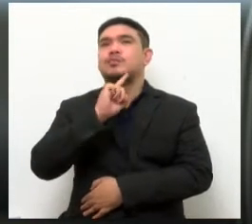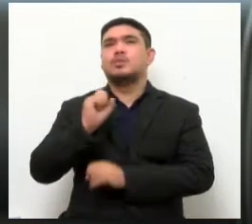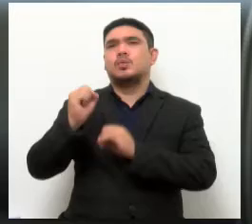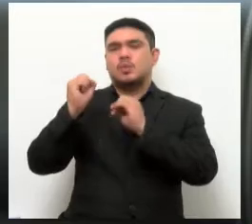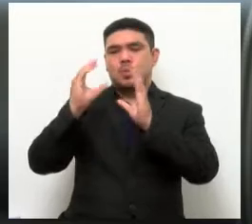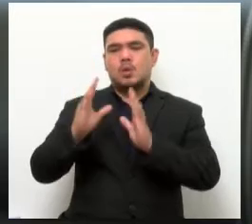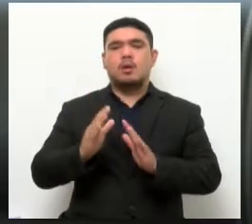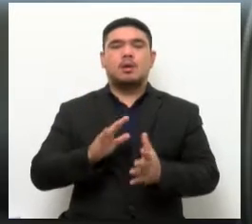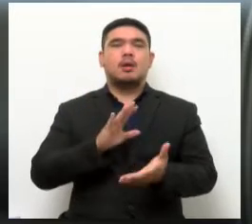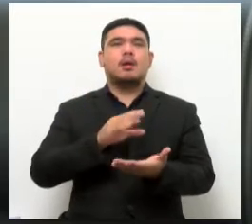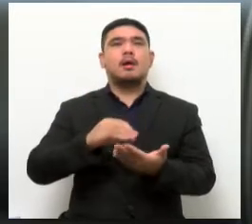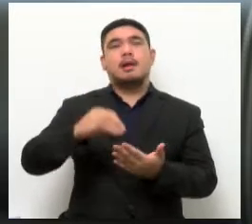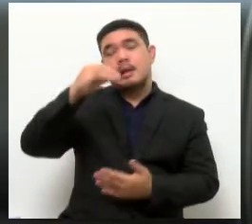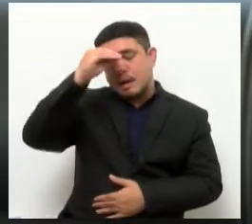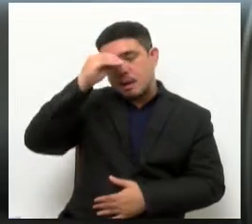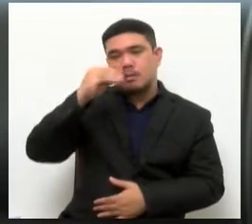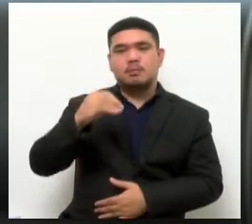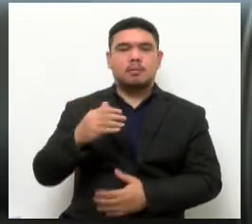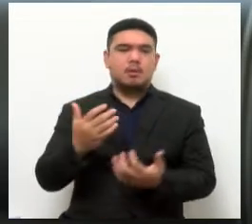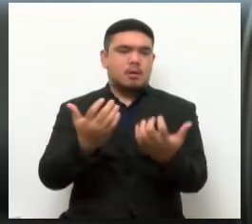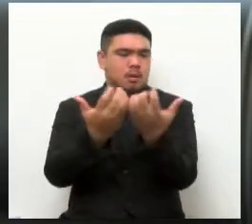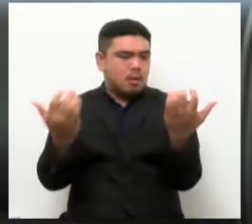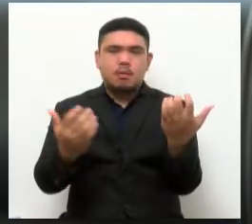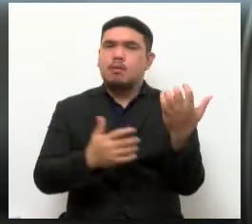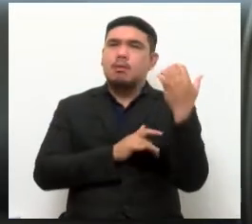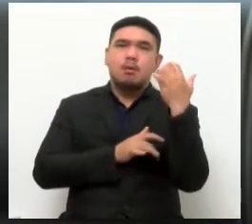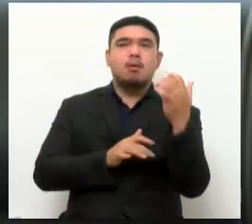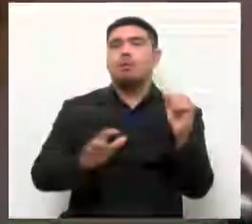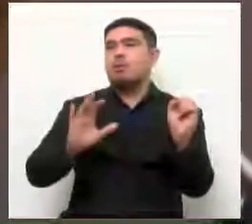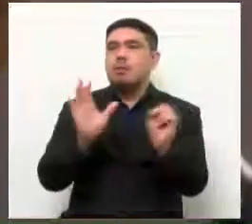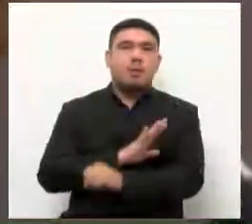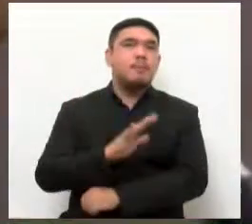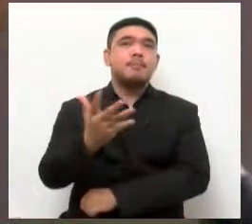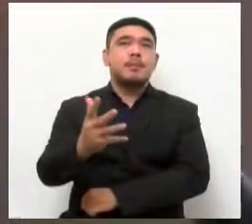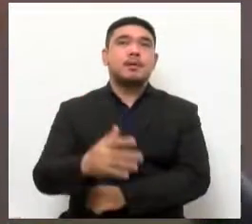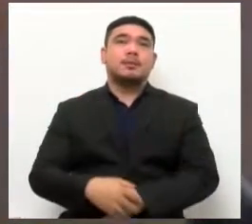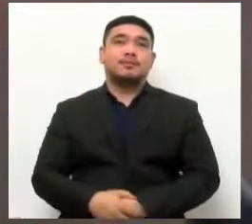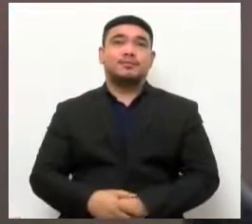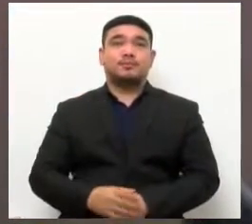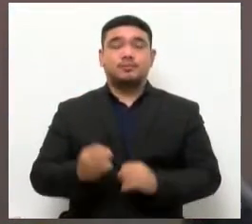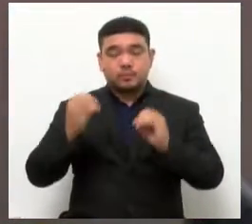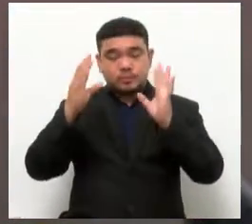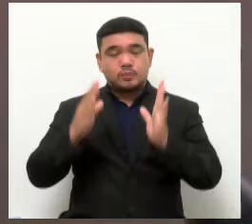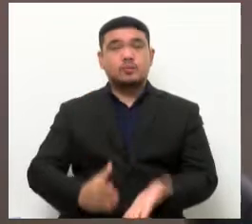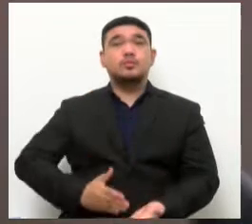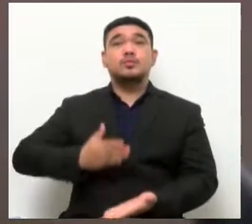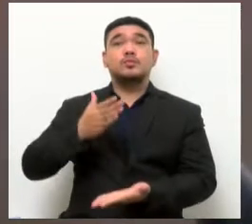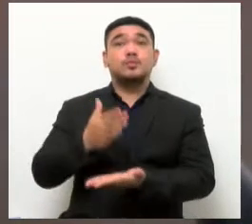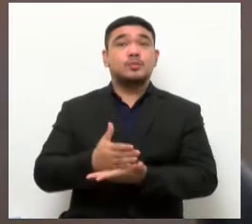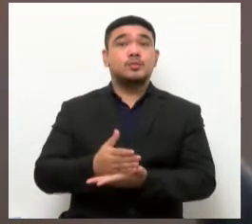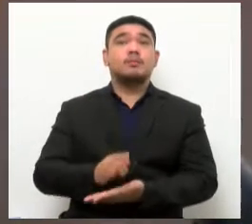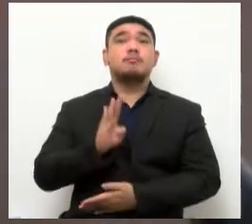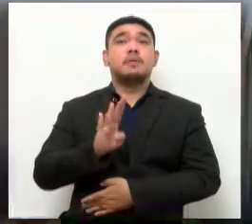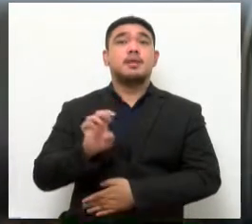รณ์การสื่อสารสำหรับเรียนระบบออนไลน์ไม่ครบทุกคนครับโรงเรียนจึงต้องหยุดการเรียนการสอน